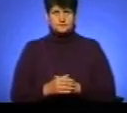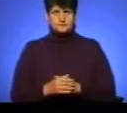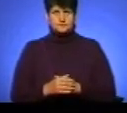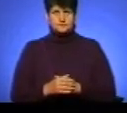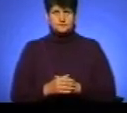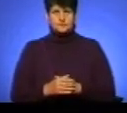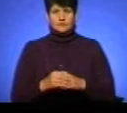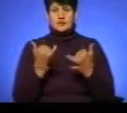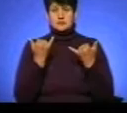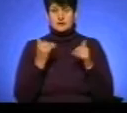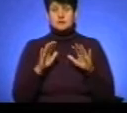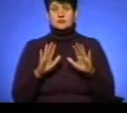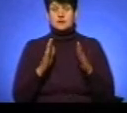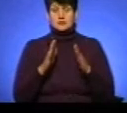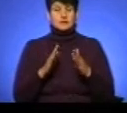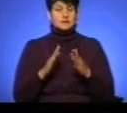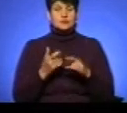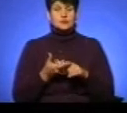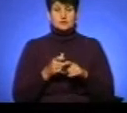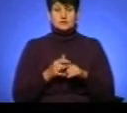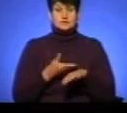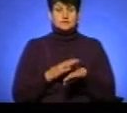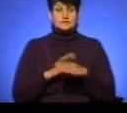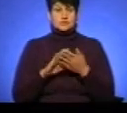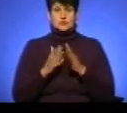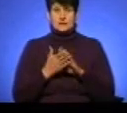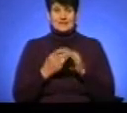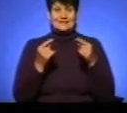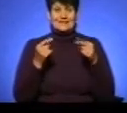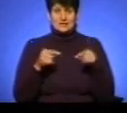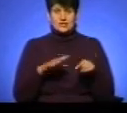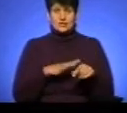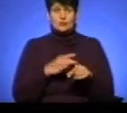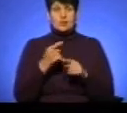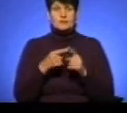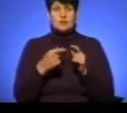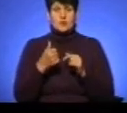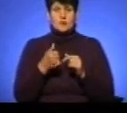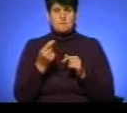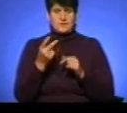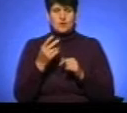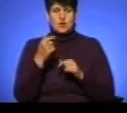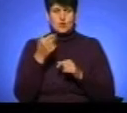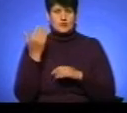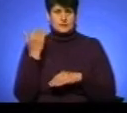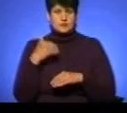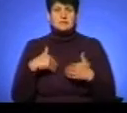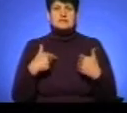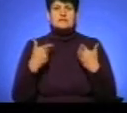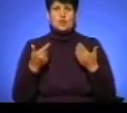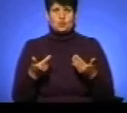Зараз склалася надзвичайно катастрофічна ситуація. Критична вона була півтора року тому. Ми звернулися